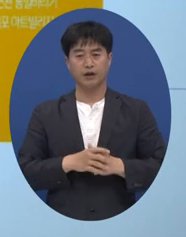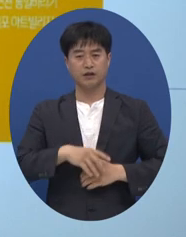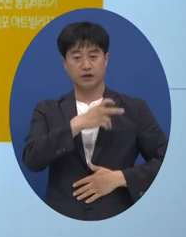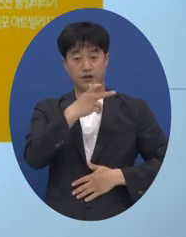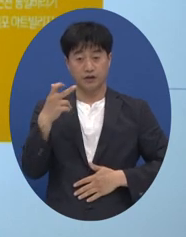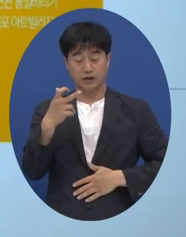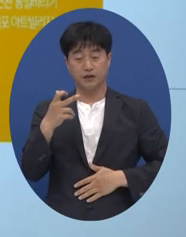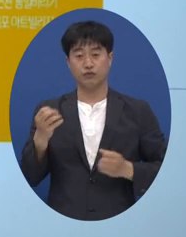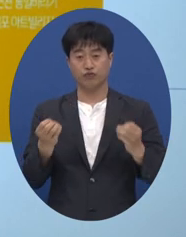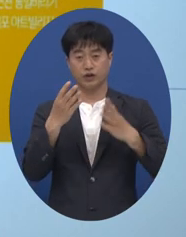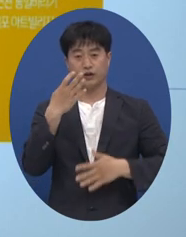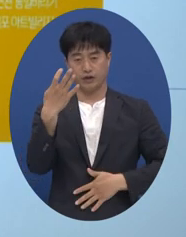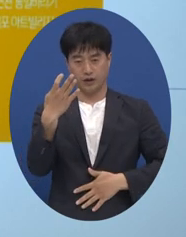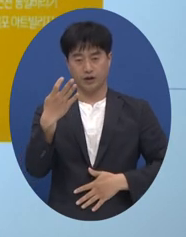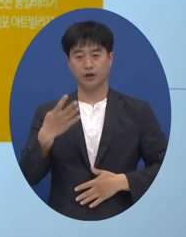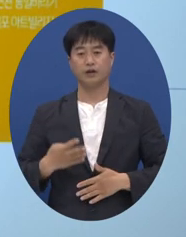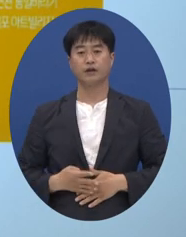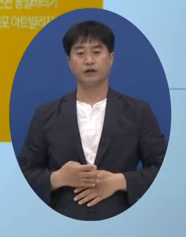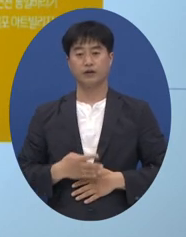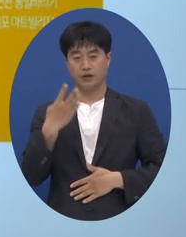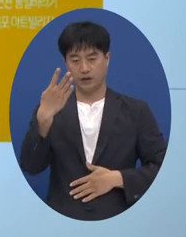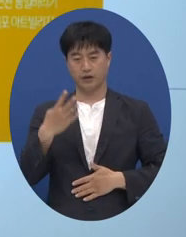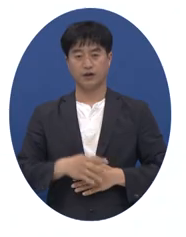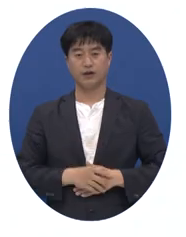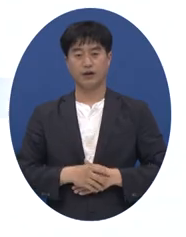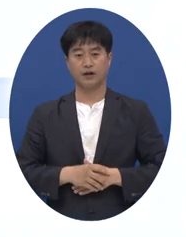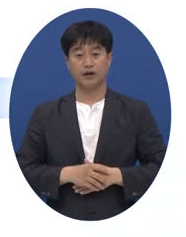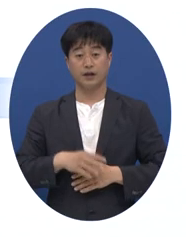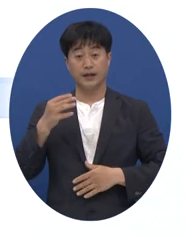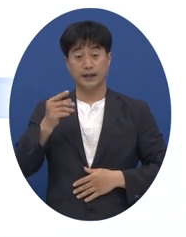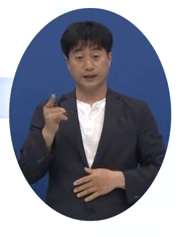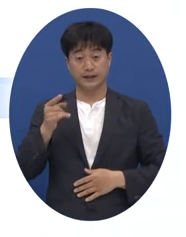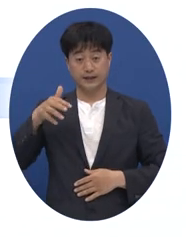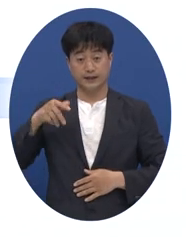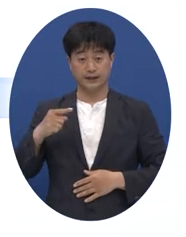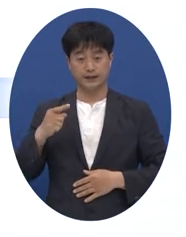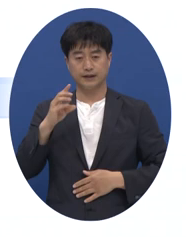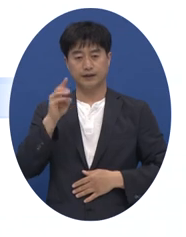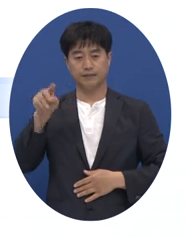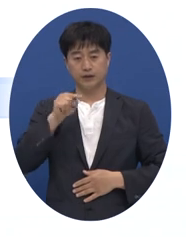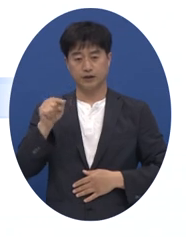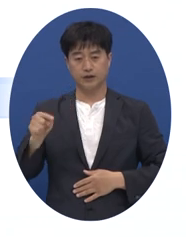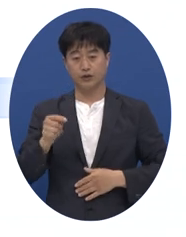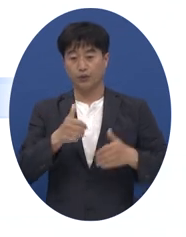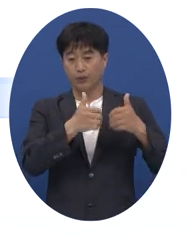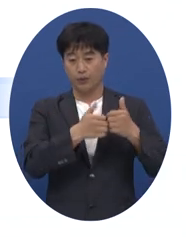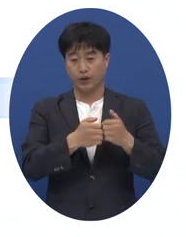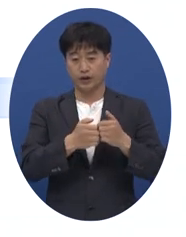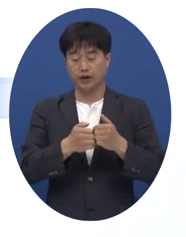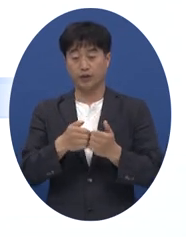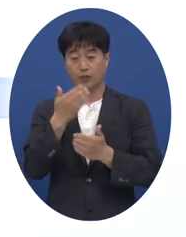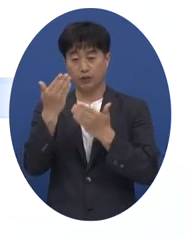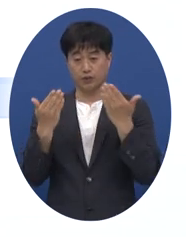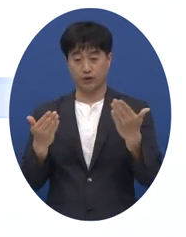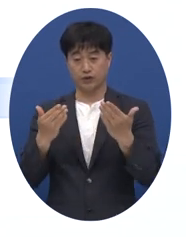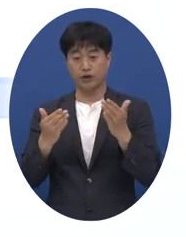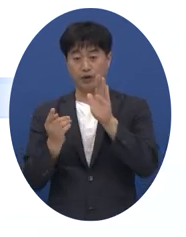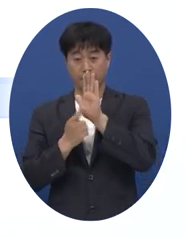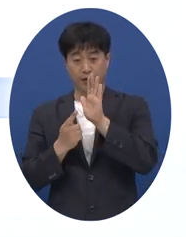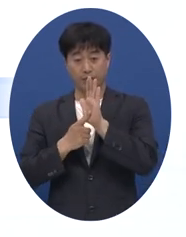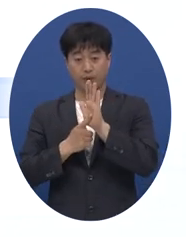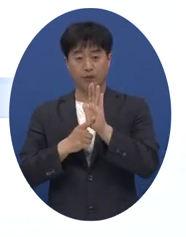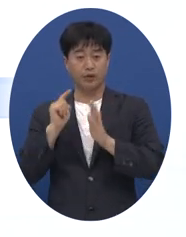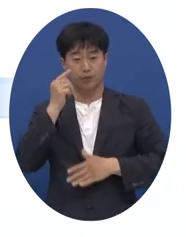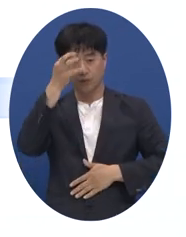4개 행사가 메인입니다. 레츠 DMZ는 DMZ 포럼, DMZ 페스타, 라이브 DMZ, 아트 DMZ